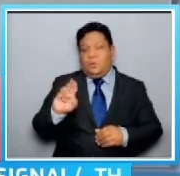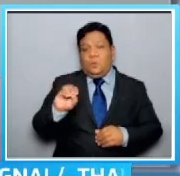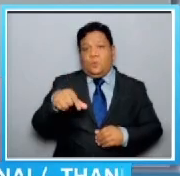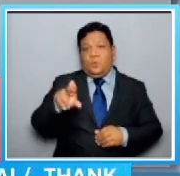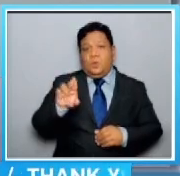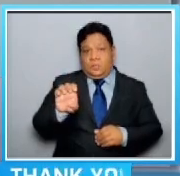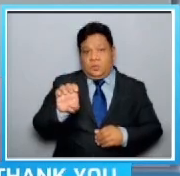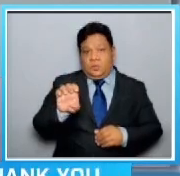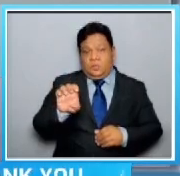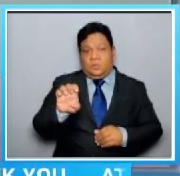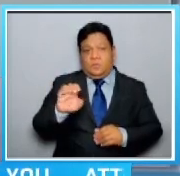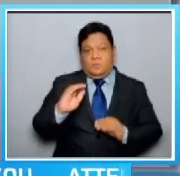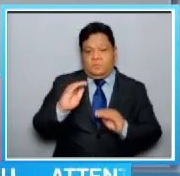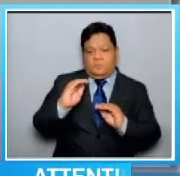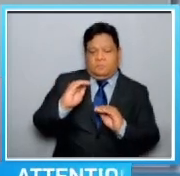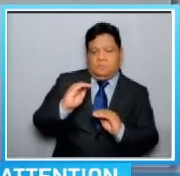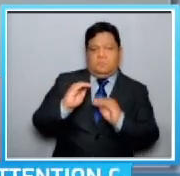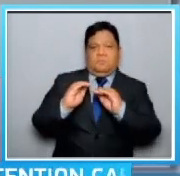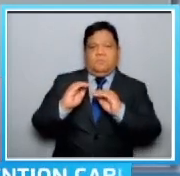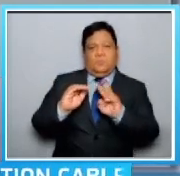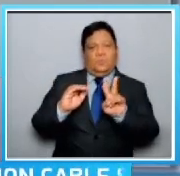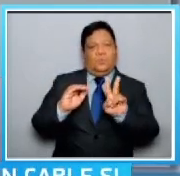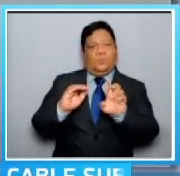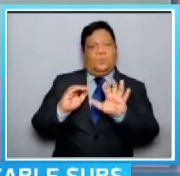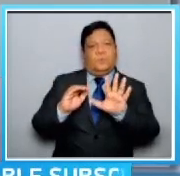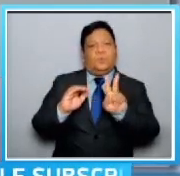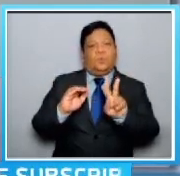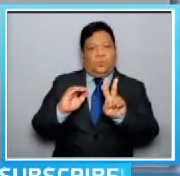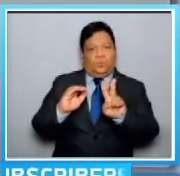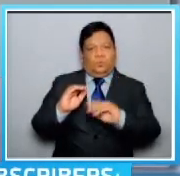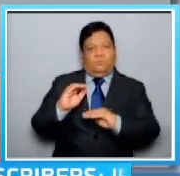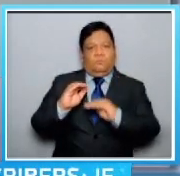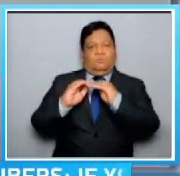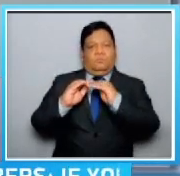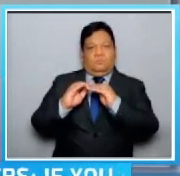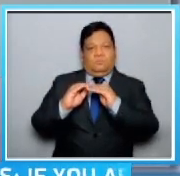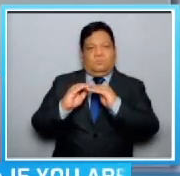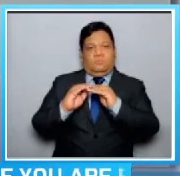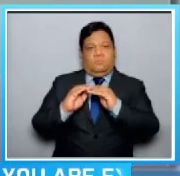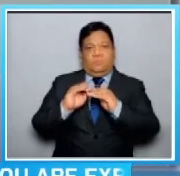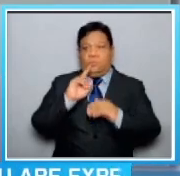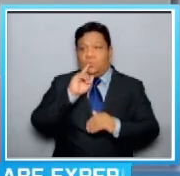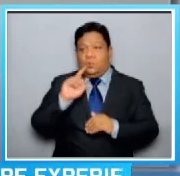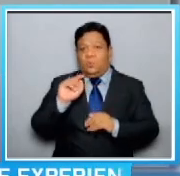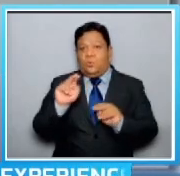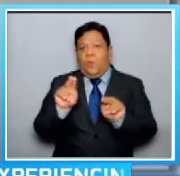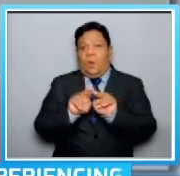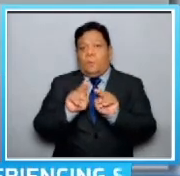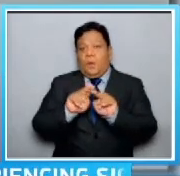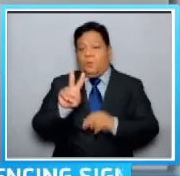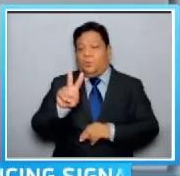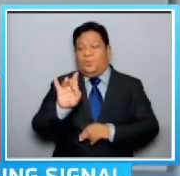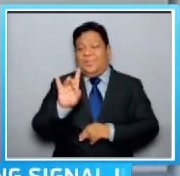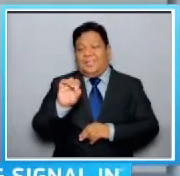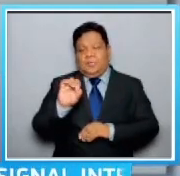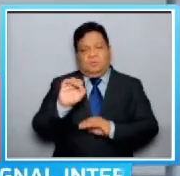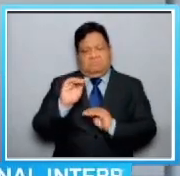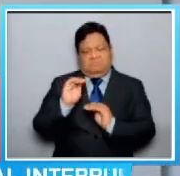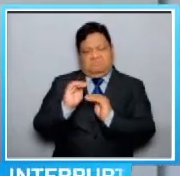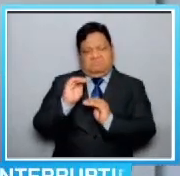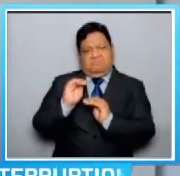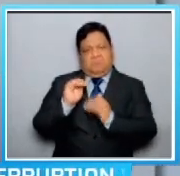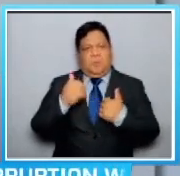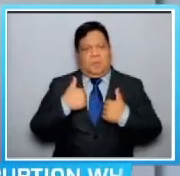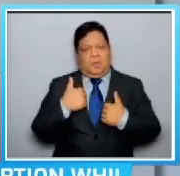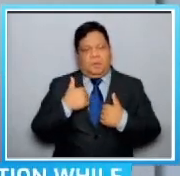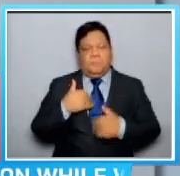papanik siya ng 252. So, normal high niya is 280. So, malayo pa. And then,